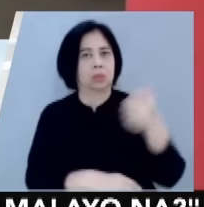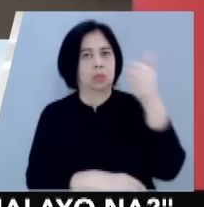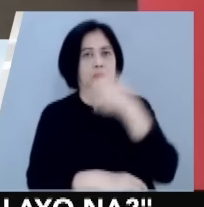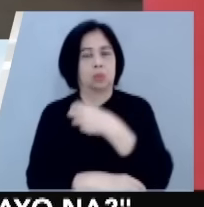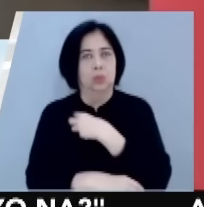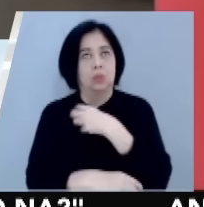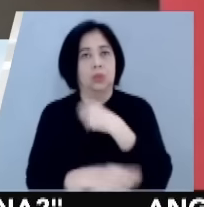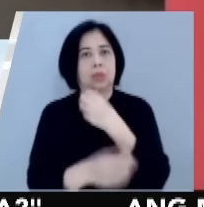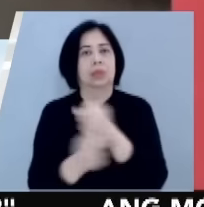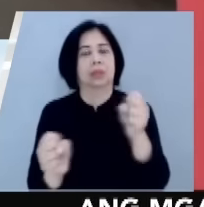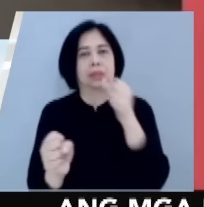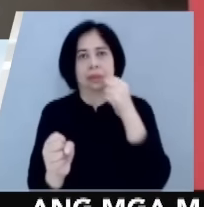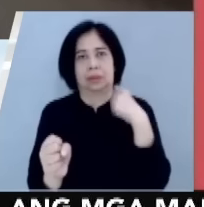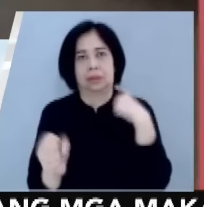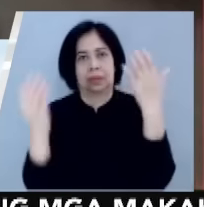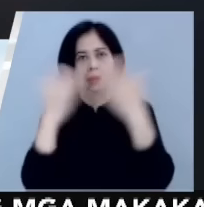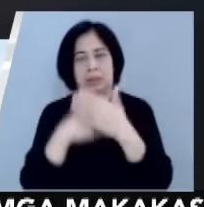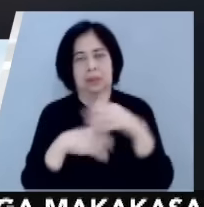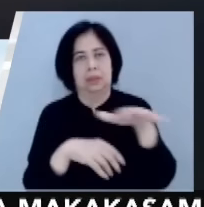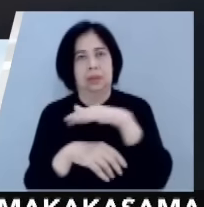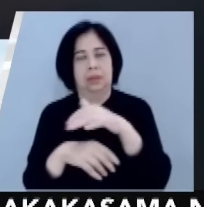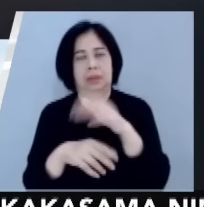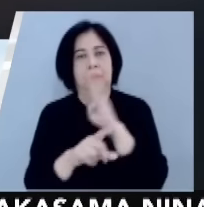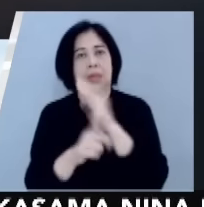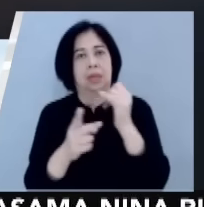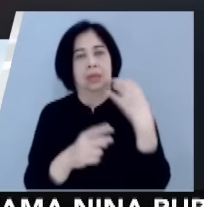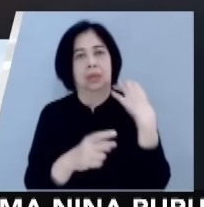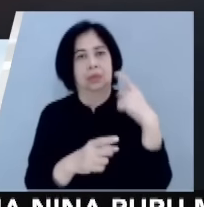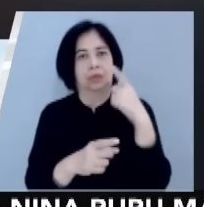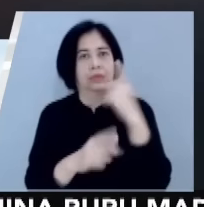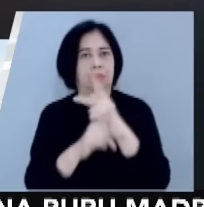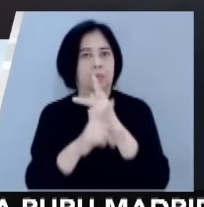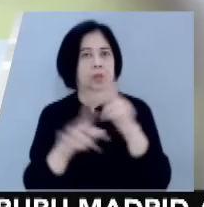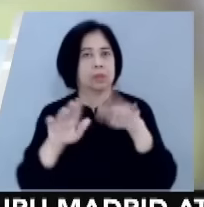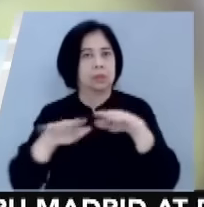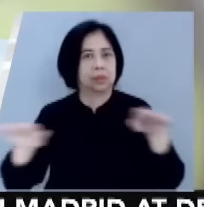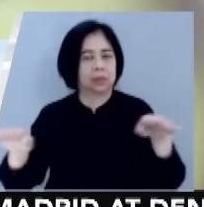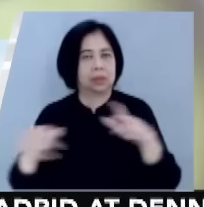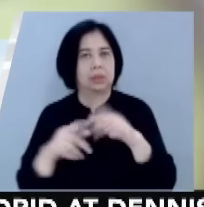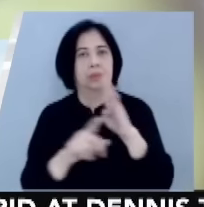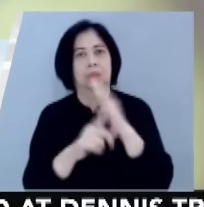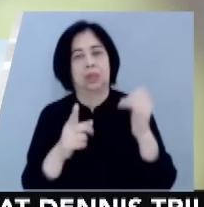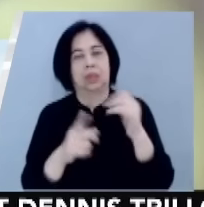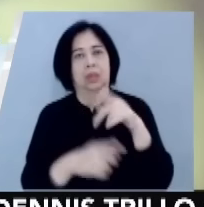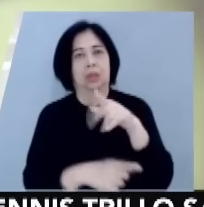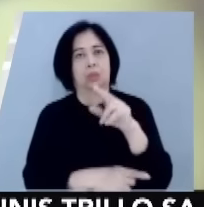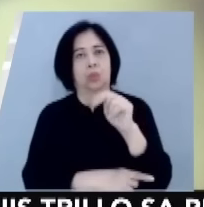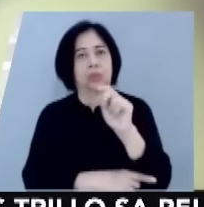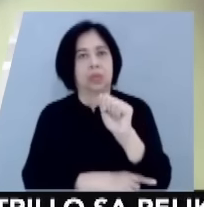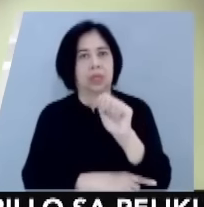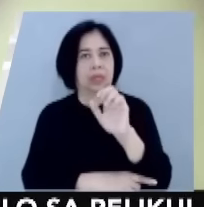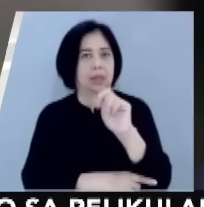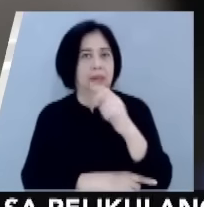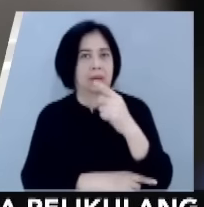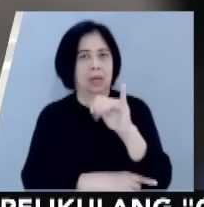sila kagabi ng mga kawani ng Barangay Council for the Protection of Children ng Barangay Punta Engaño. Kasama